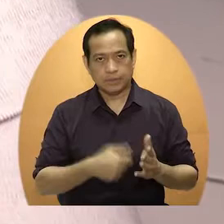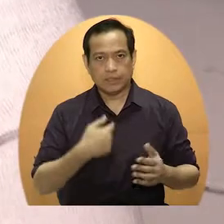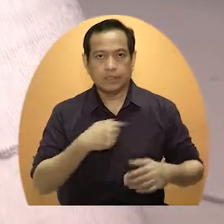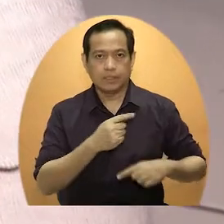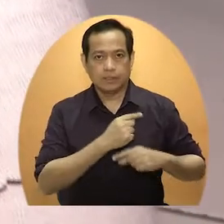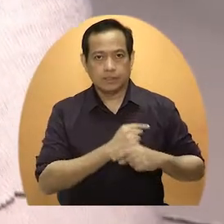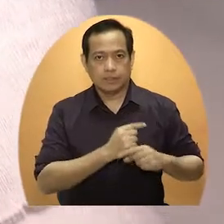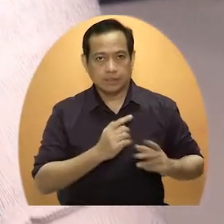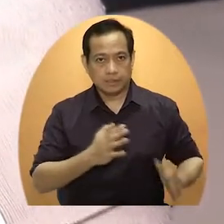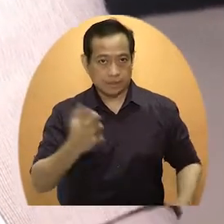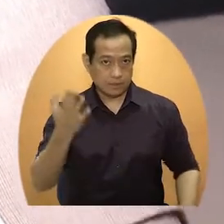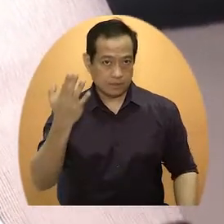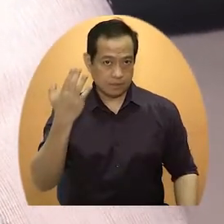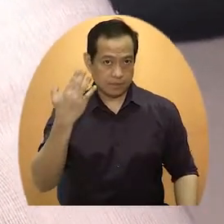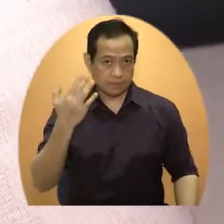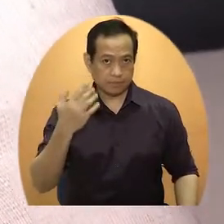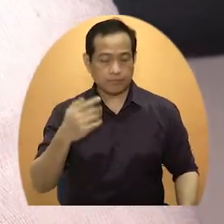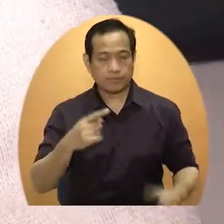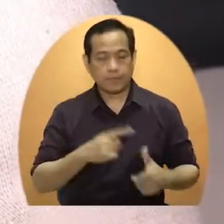Pagkatapos noon,